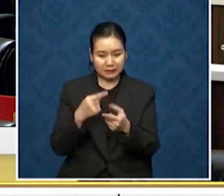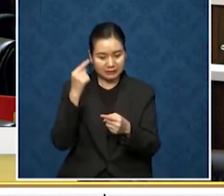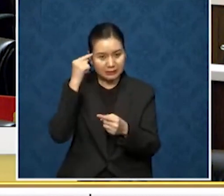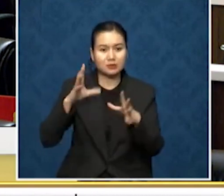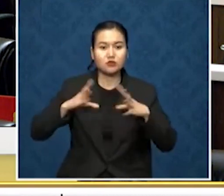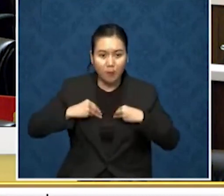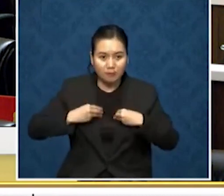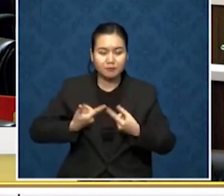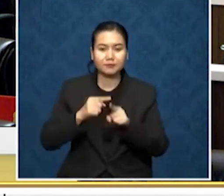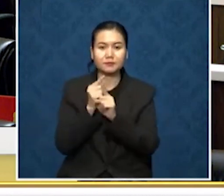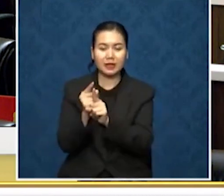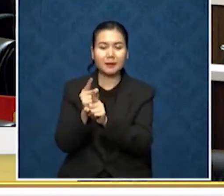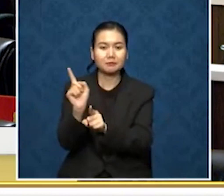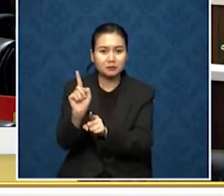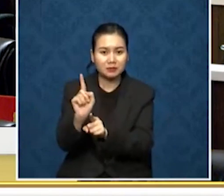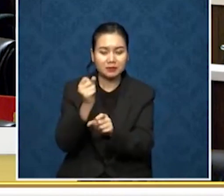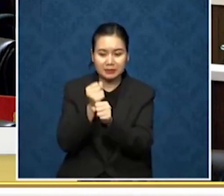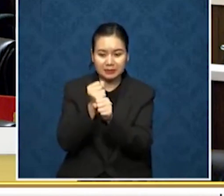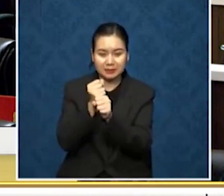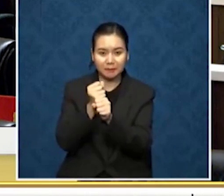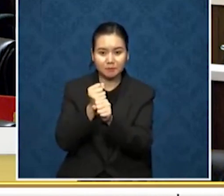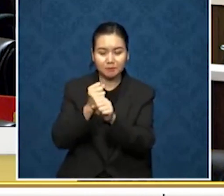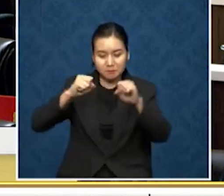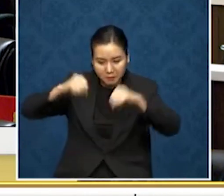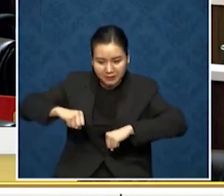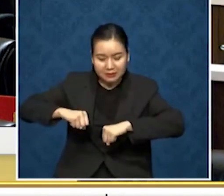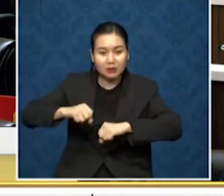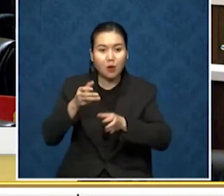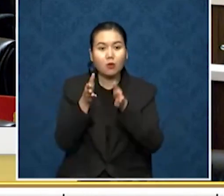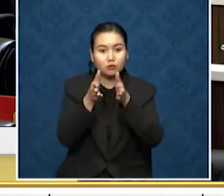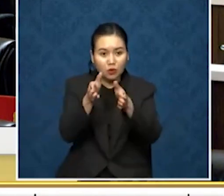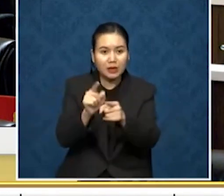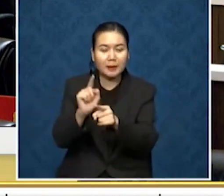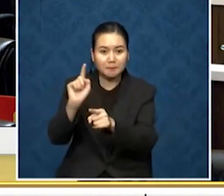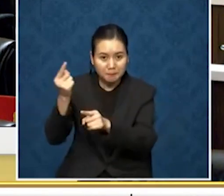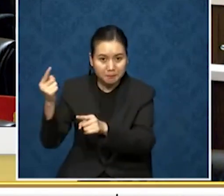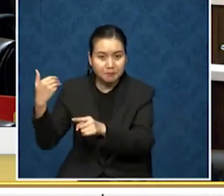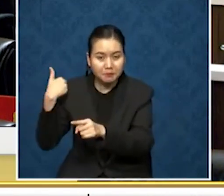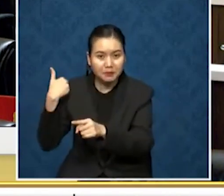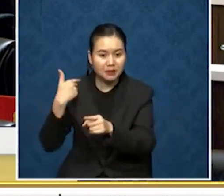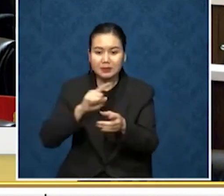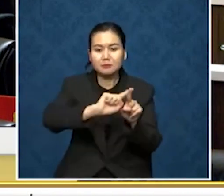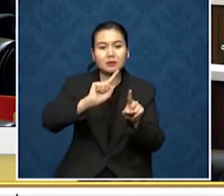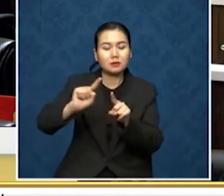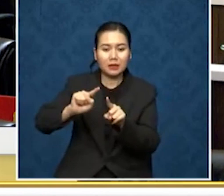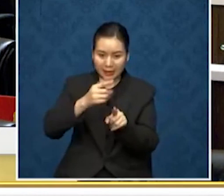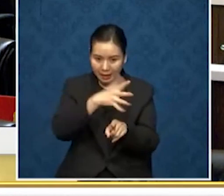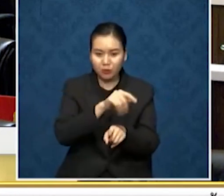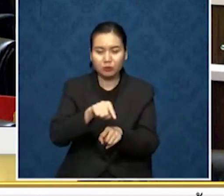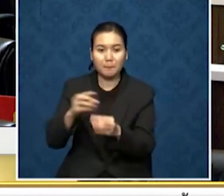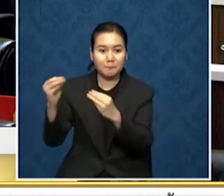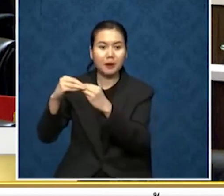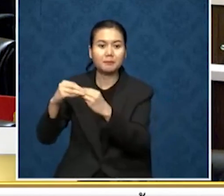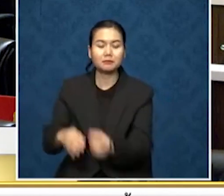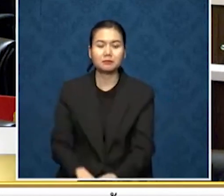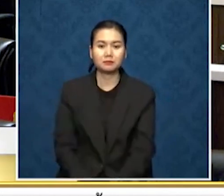นี้และดำเนินการให้มีการทำประชามติได้อีกช่องทางนึงนอกจากหลายๆช่องทางที่เรามีอยู่แล้ว